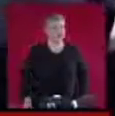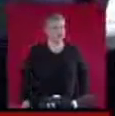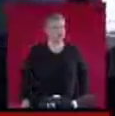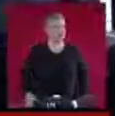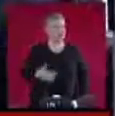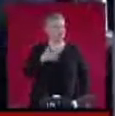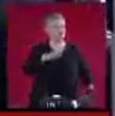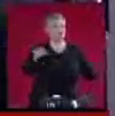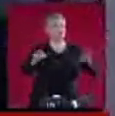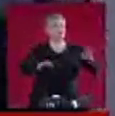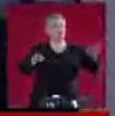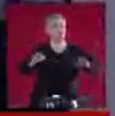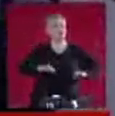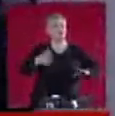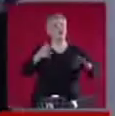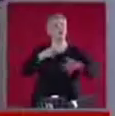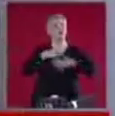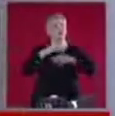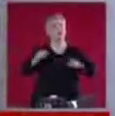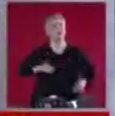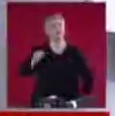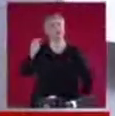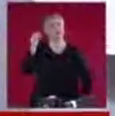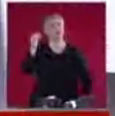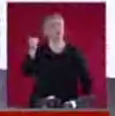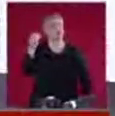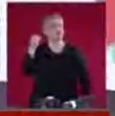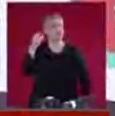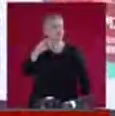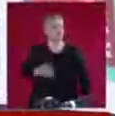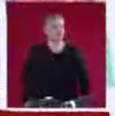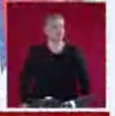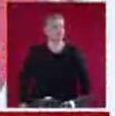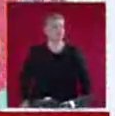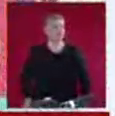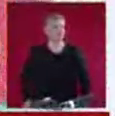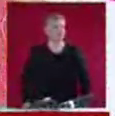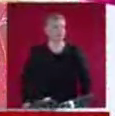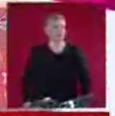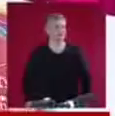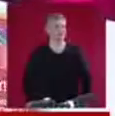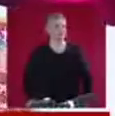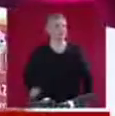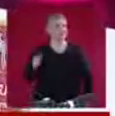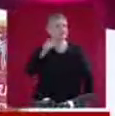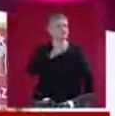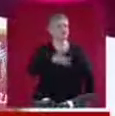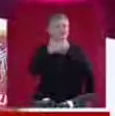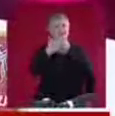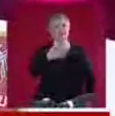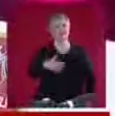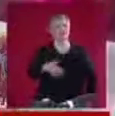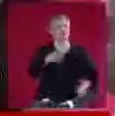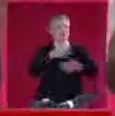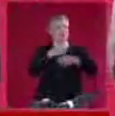το χώρο του θεάτρου με μια μακρά πορεία στην ανανεωτική αριστερά σήμερα στη δημοκρατική αριστερά που ένωσε τις δυνάμεις της